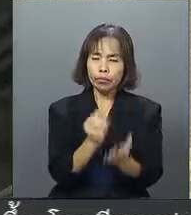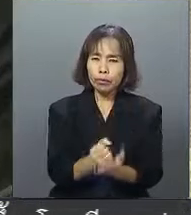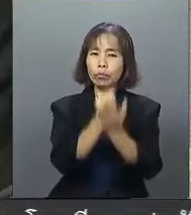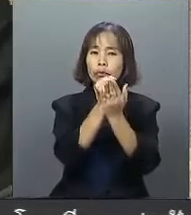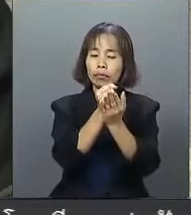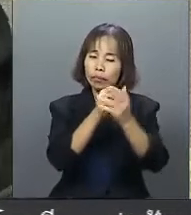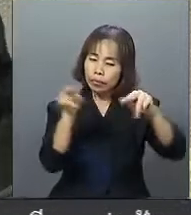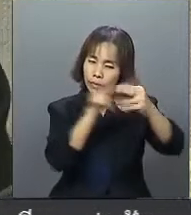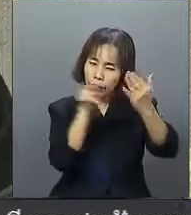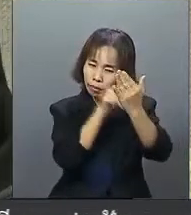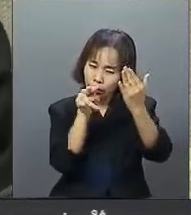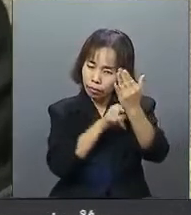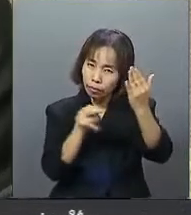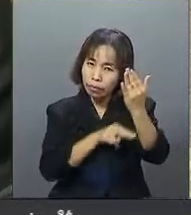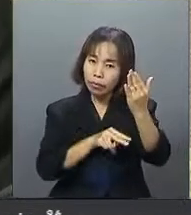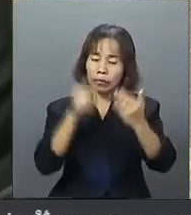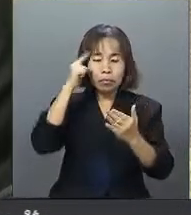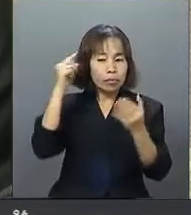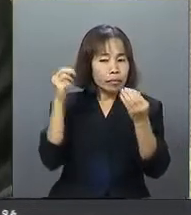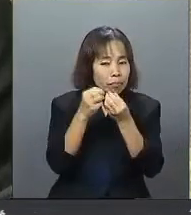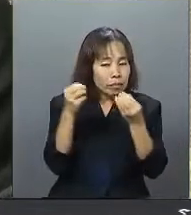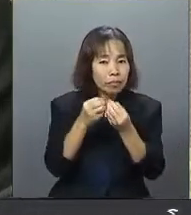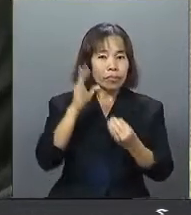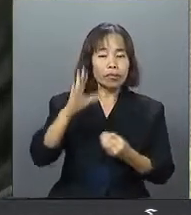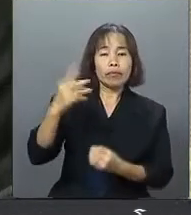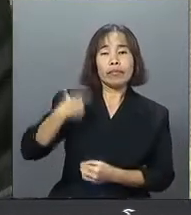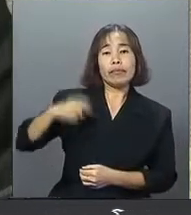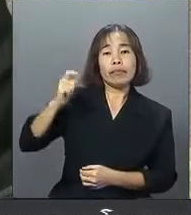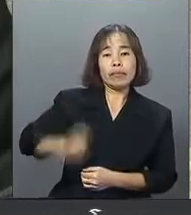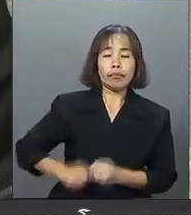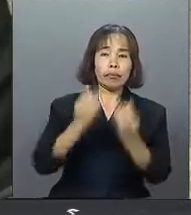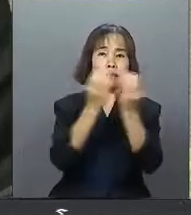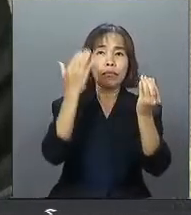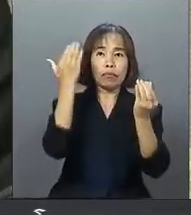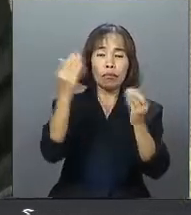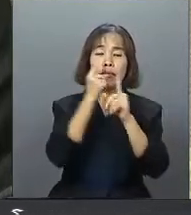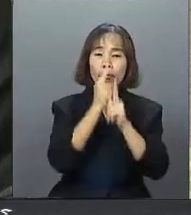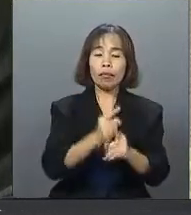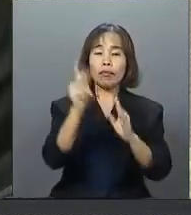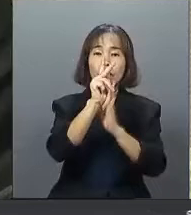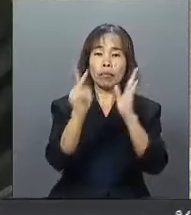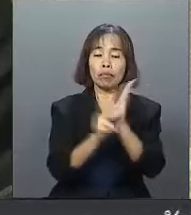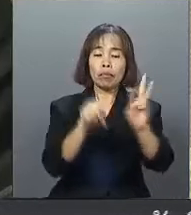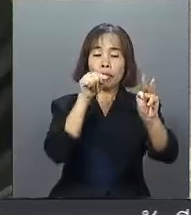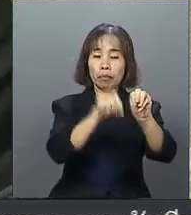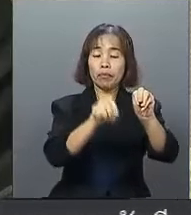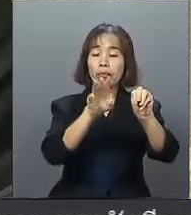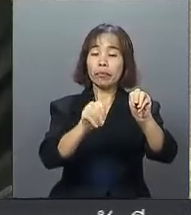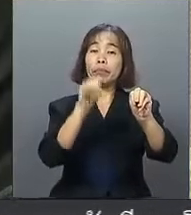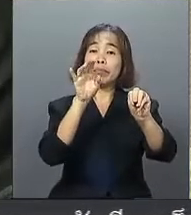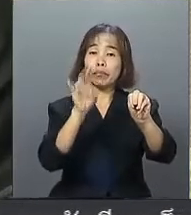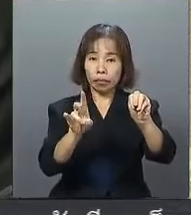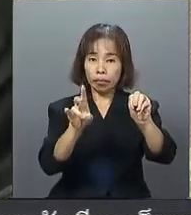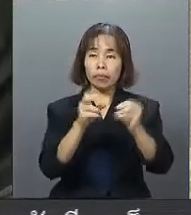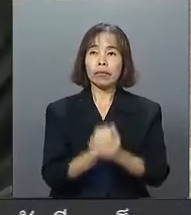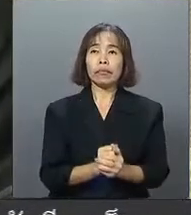คิดเห็นของทางศาลรัฐธรรมนูญเบื้องต้นตามร่างมาตรา47ดูซิว่ามันจ